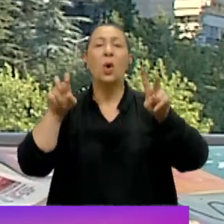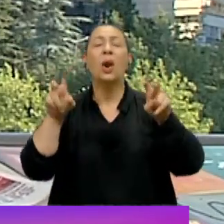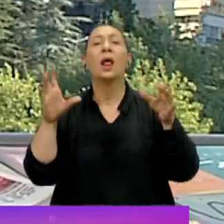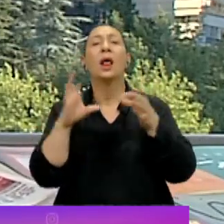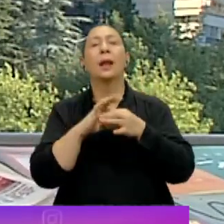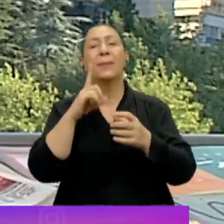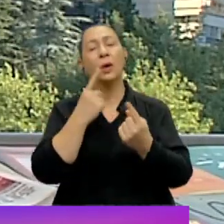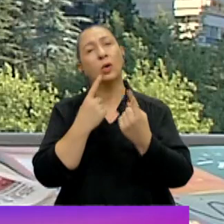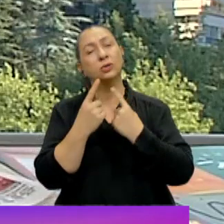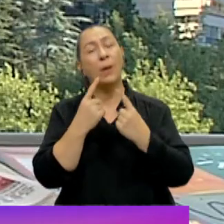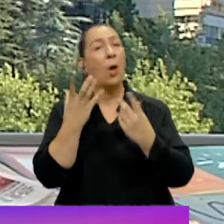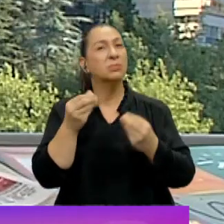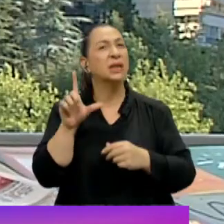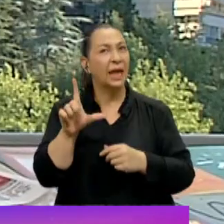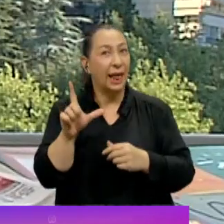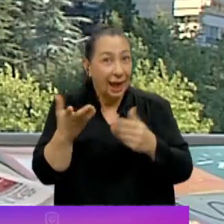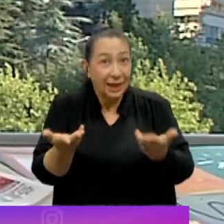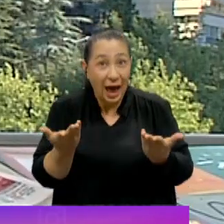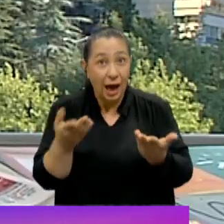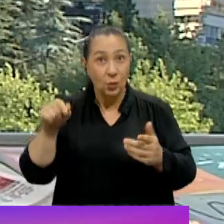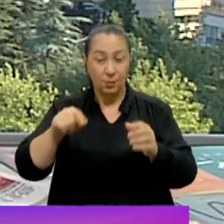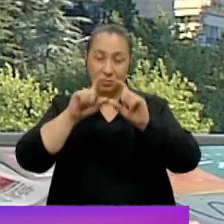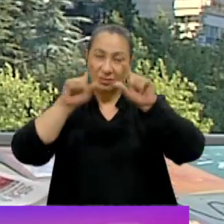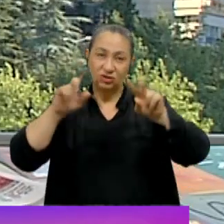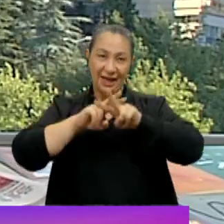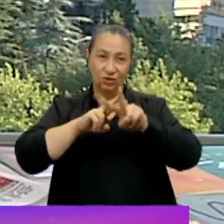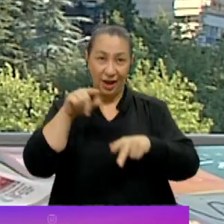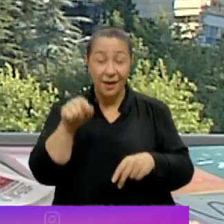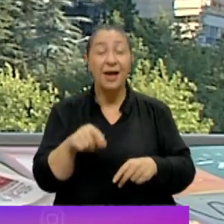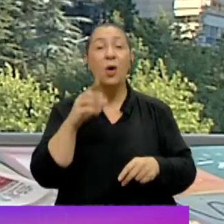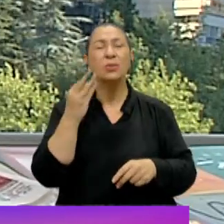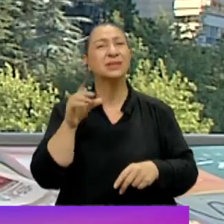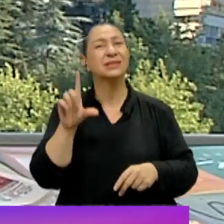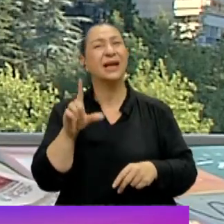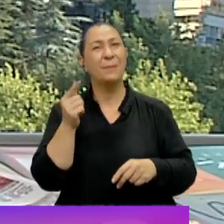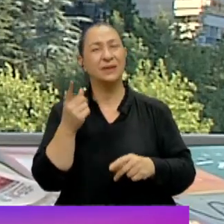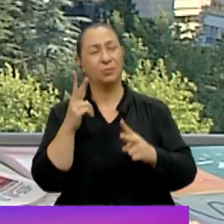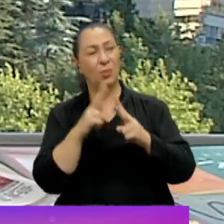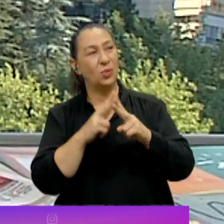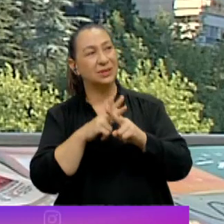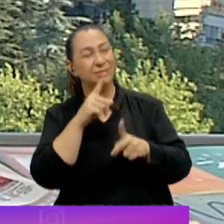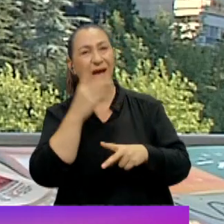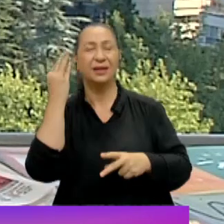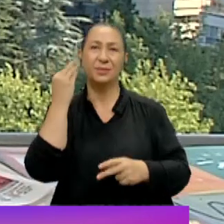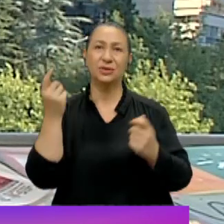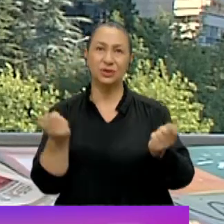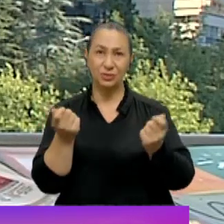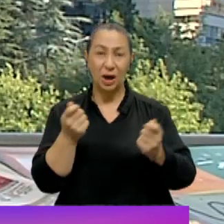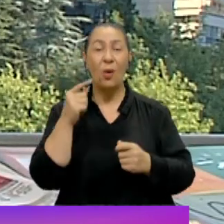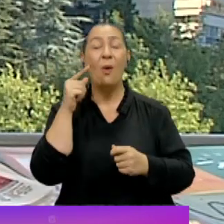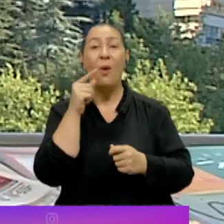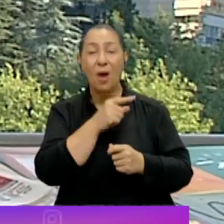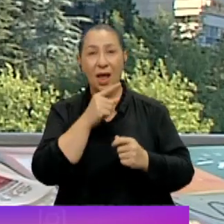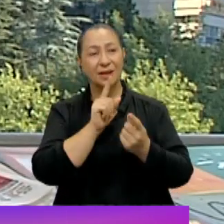ilgili bir konuşalım. Hani olması gereken ya bugün başlığımız, olması gereken biraz böyle polislerimizi de anlamak. Onlarla